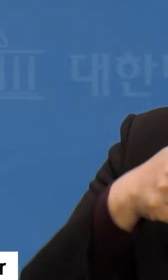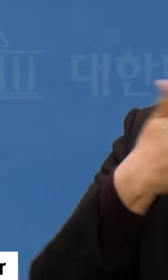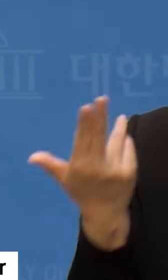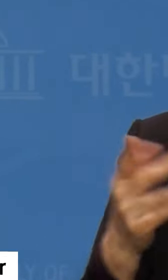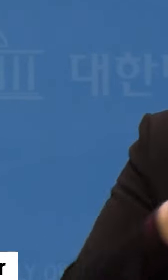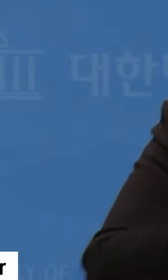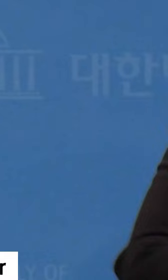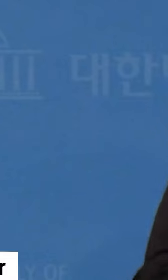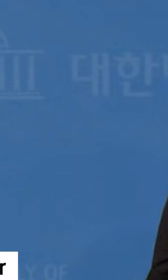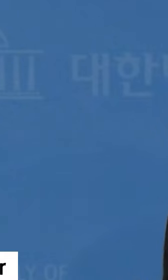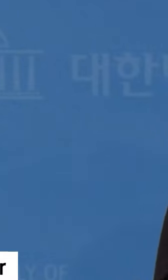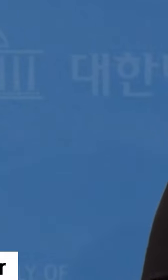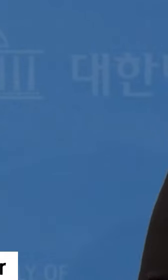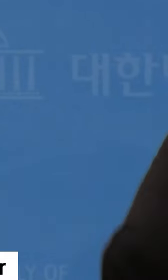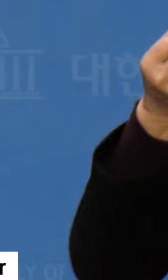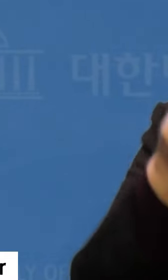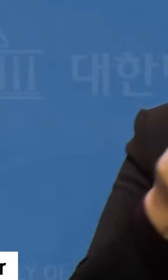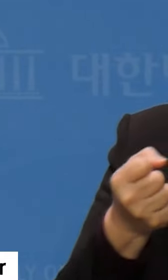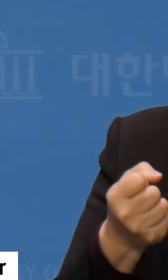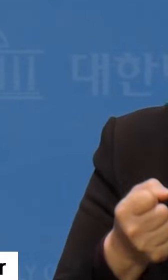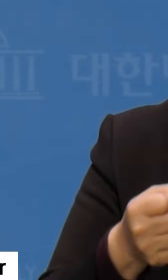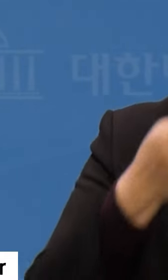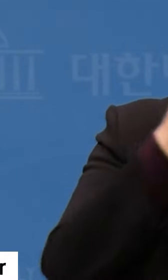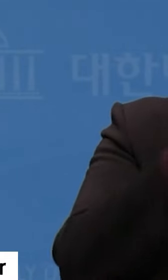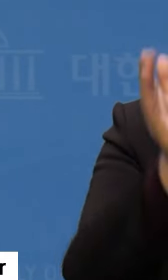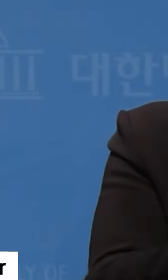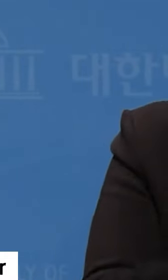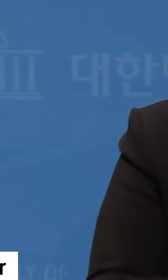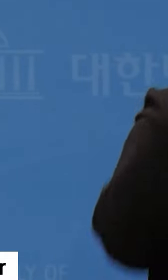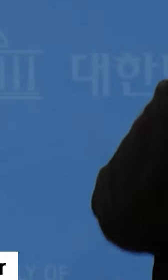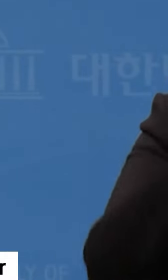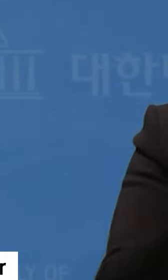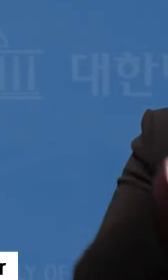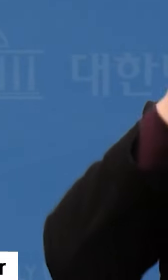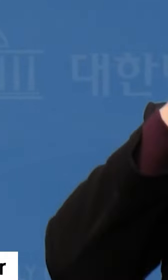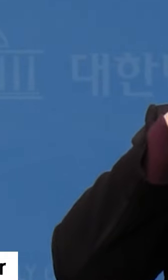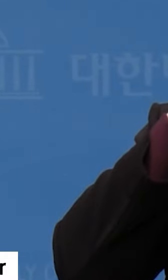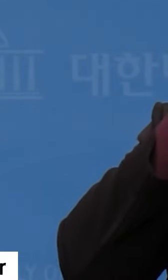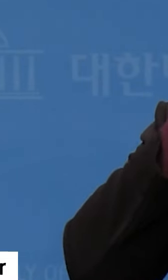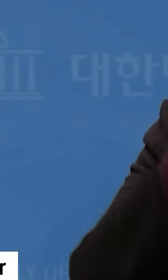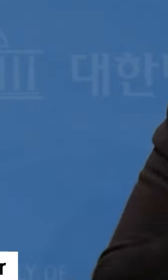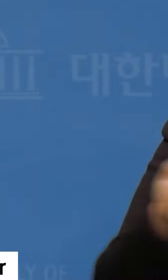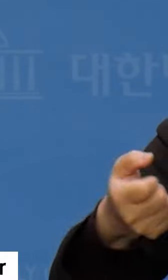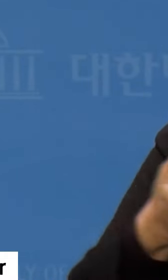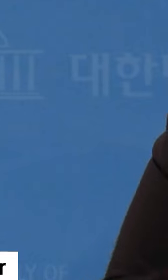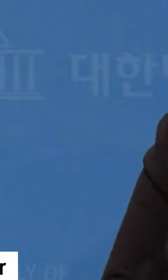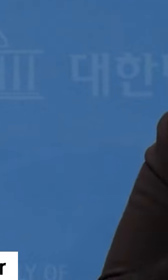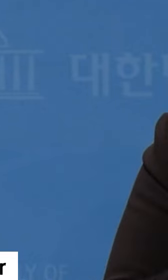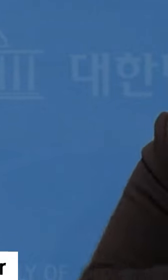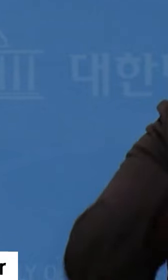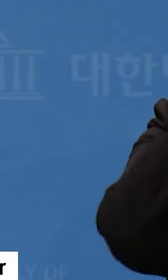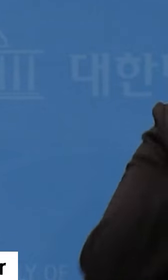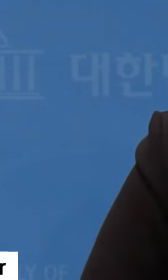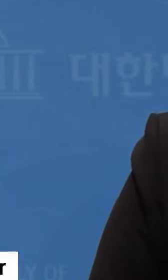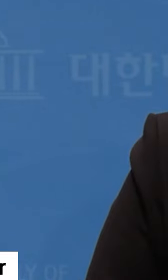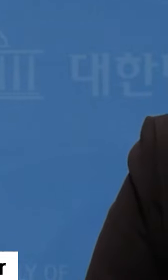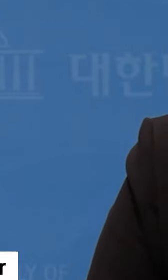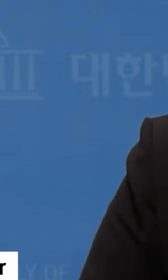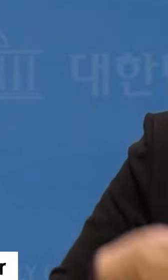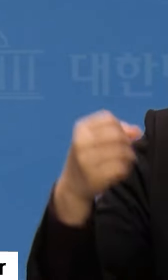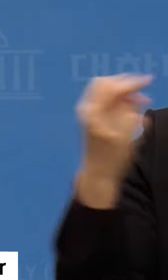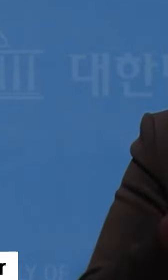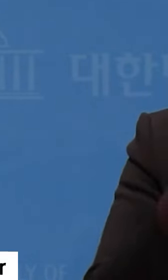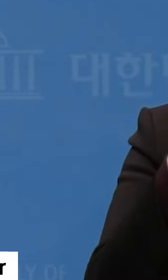등의 프레임을 씌운 민주당이 하나가 되는 것을 막고 분열을 조장하고 있습니다. 게다가